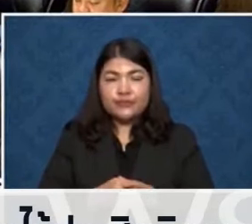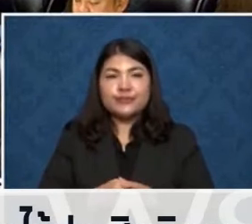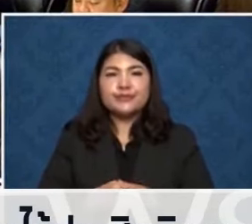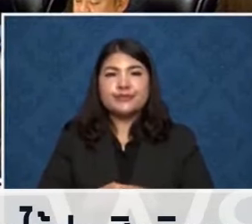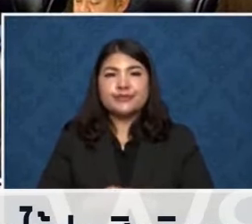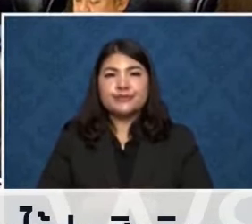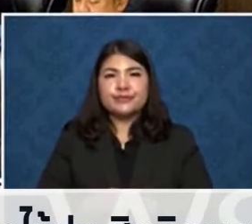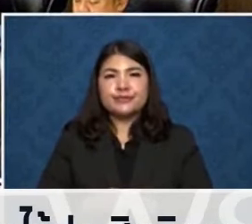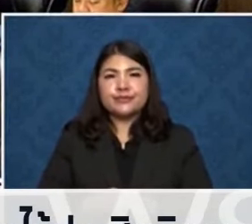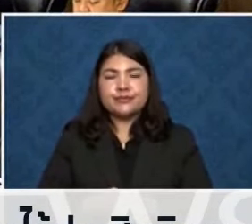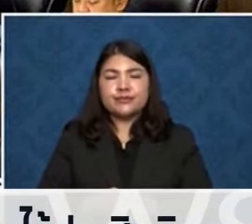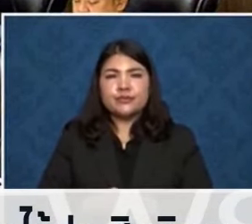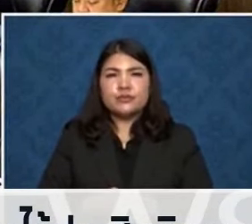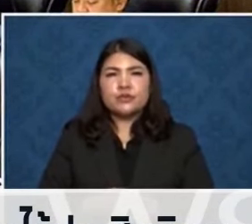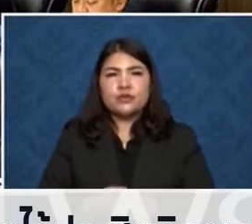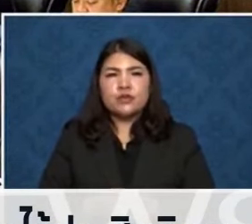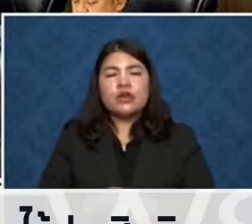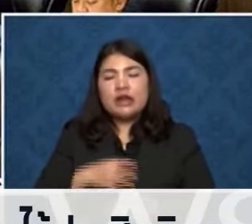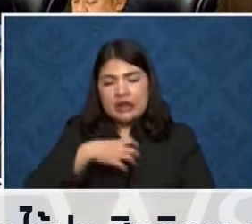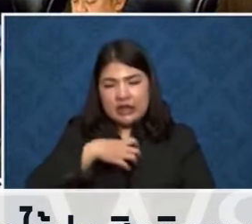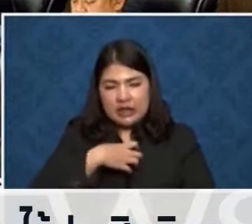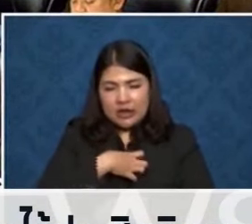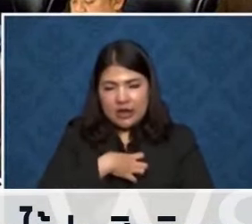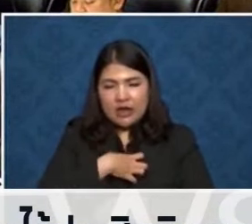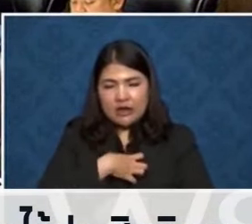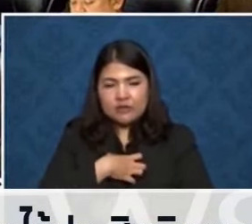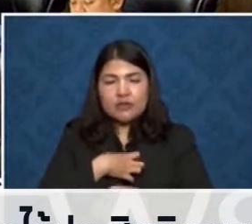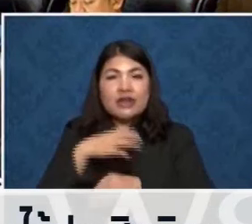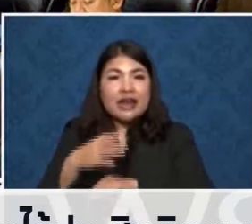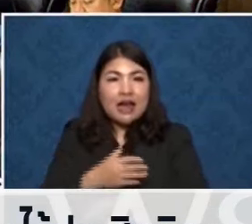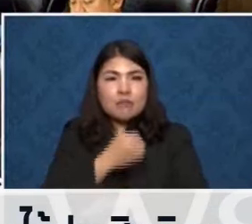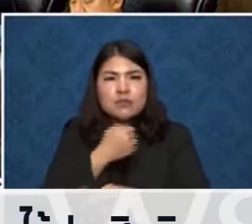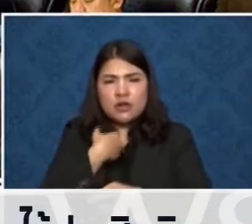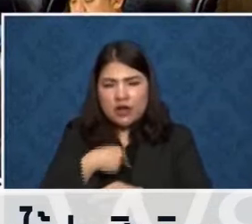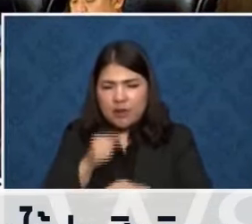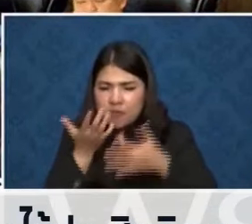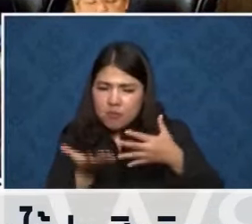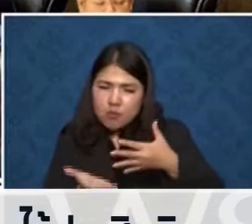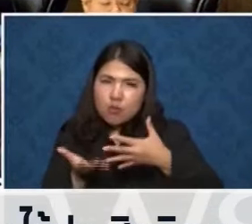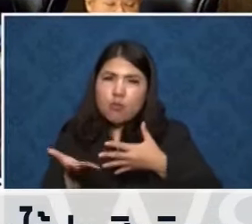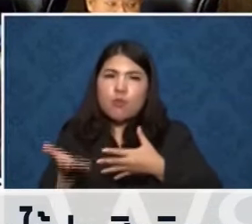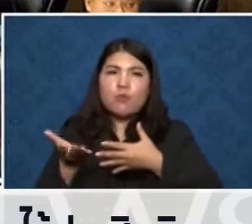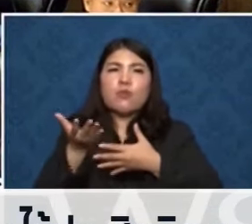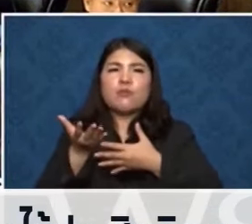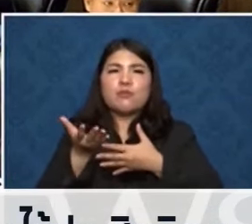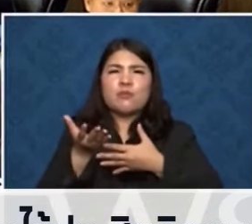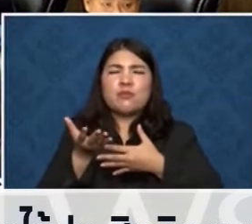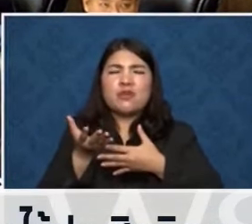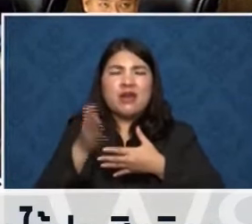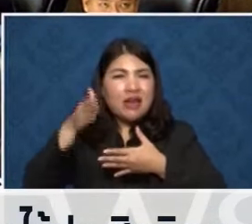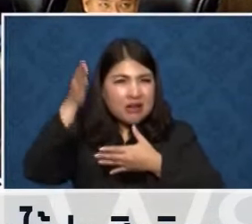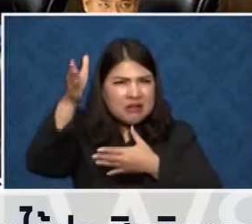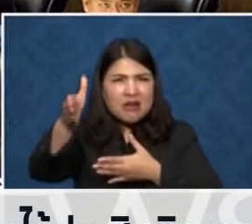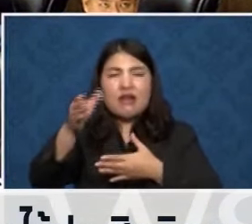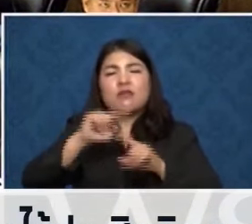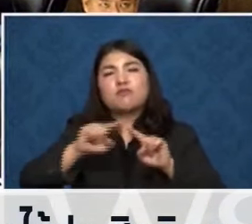ชามติแก้ไขรัฐธรรมนูญ7เดือนแล้วยังวนไปวนมากันอยู่เลยเออพูดถึงไปเนี่ยตอนแรกจะมีอะไรนะคณะกรร